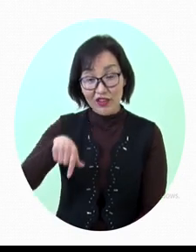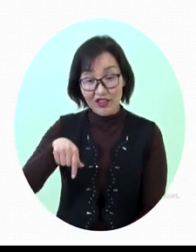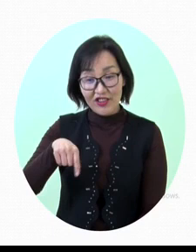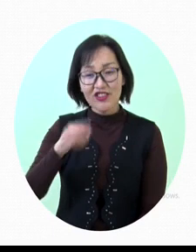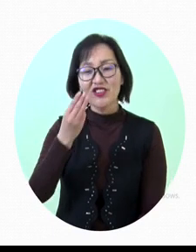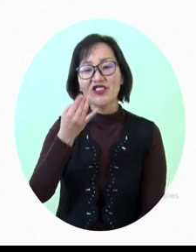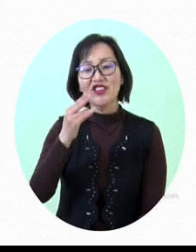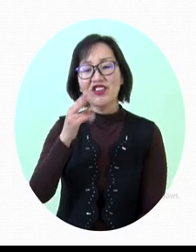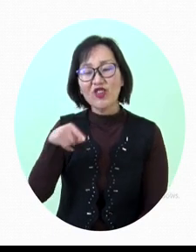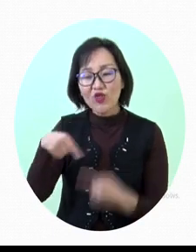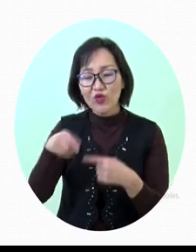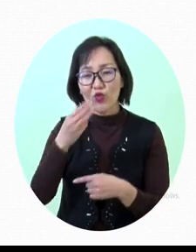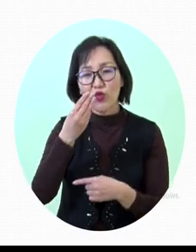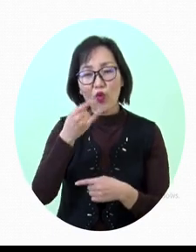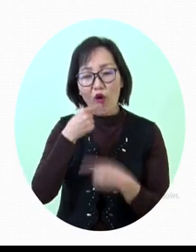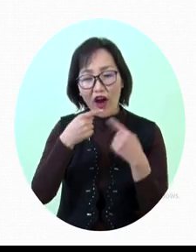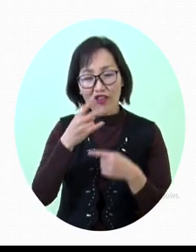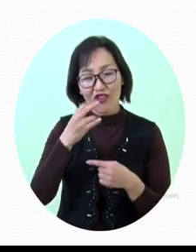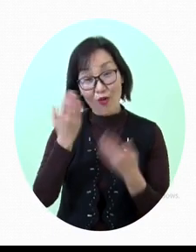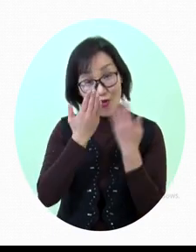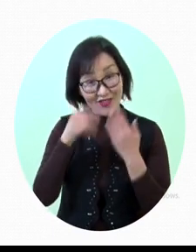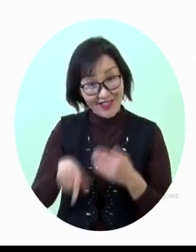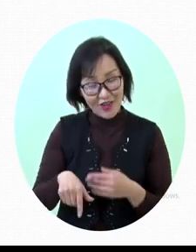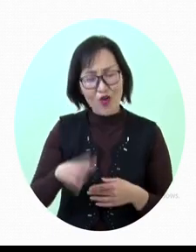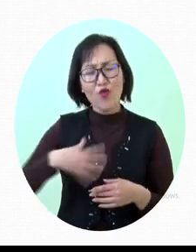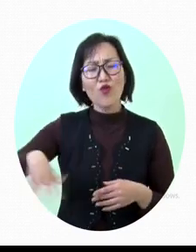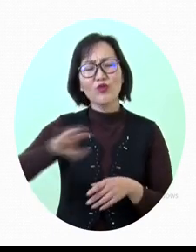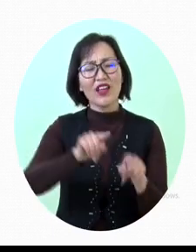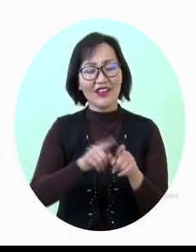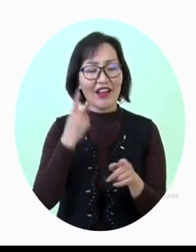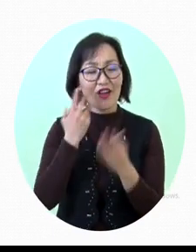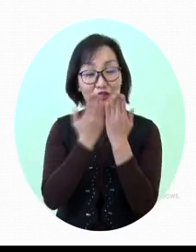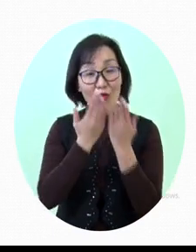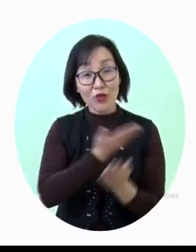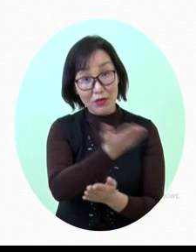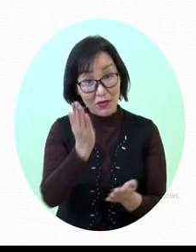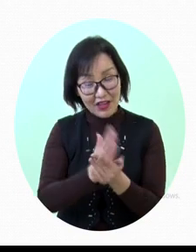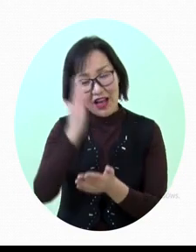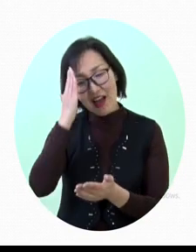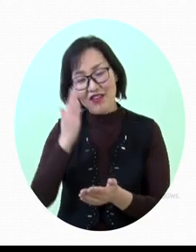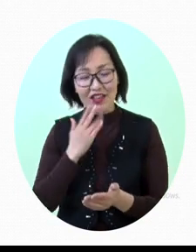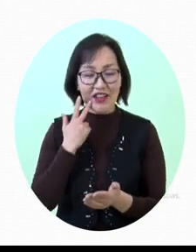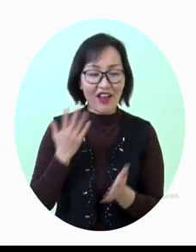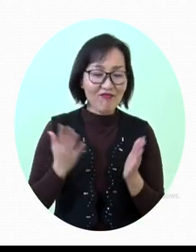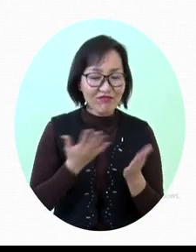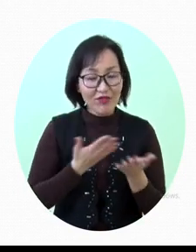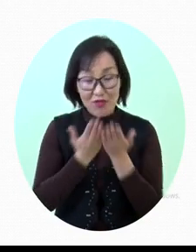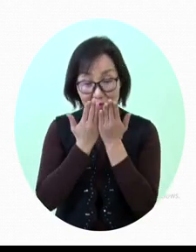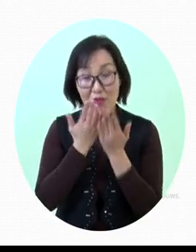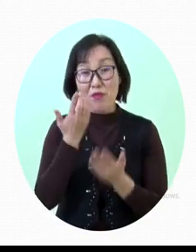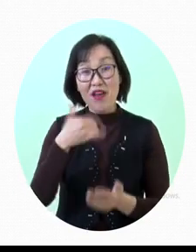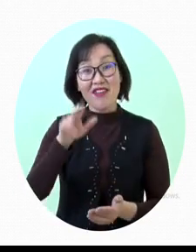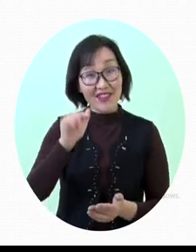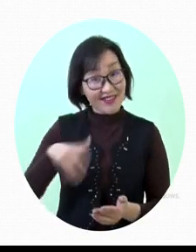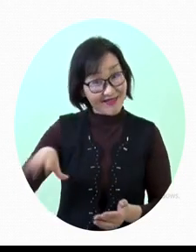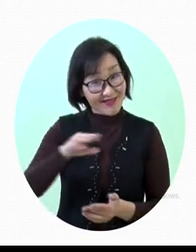За мэдээж хэрэг гэ буюу шидтний тухай ном унших гэж. За хүүхэд бүрэн амьдрал дээр ном уншдаг, аав ээжтэйгээ энэ бол